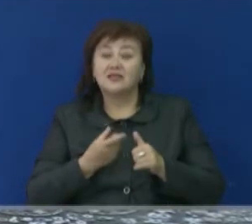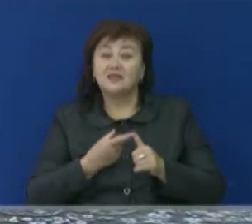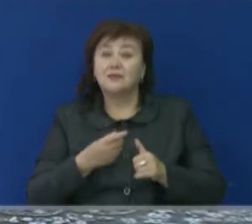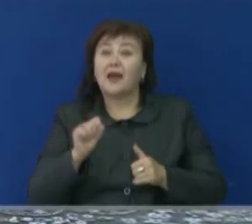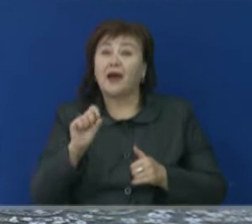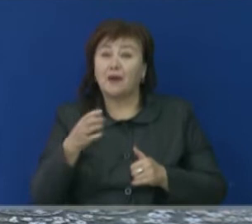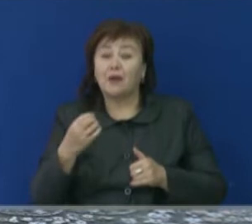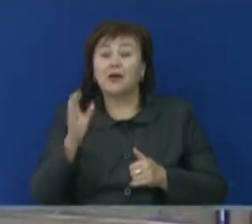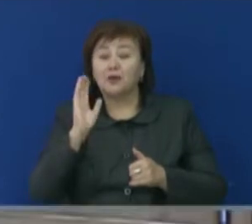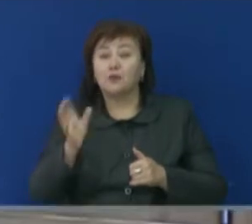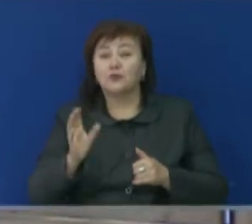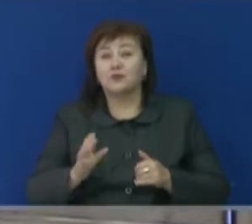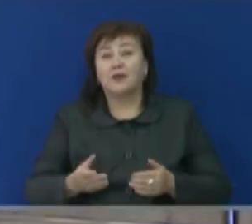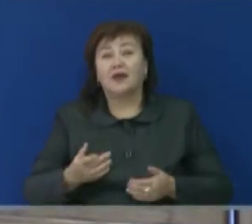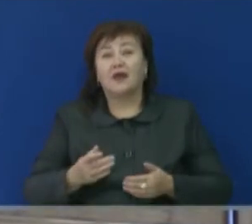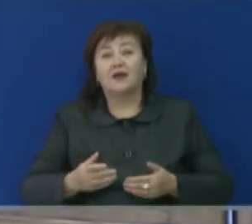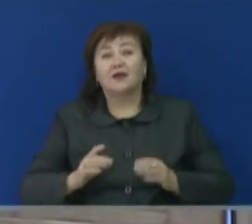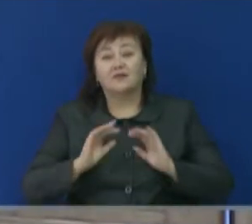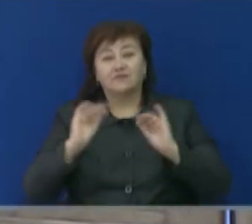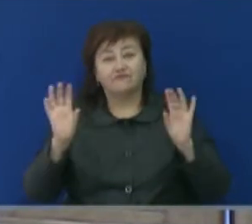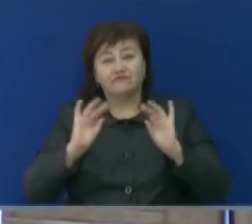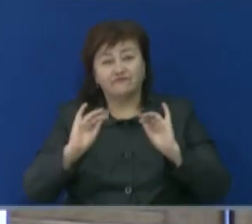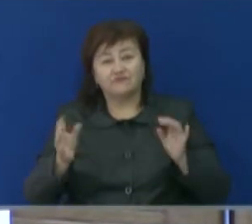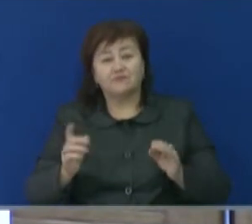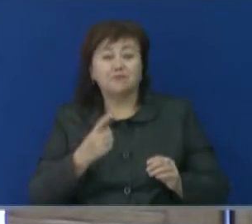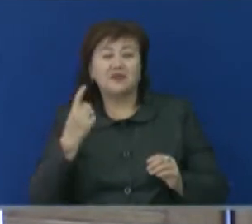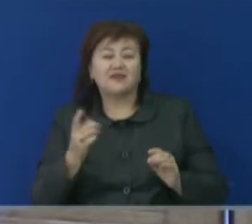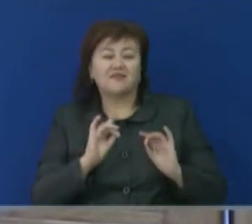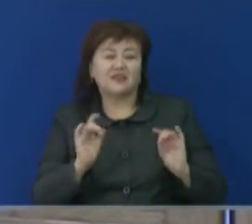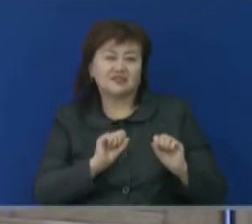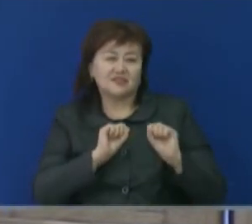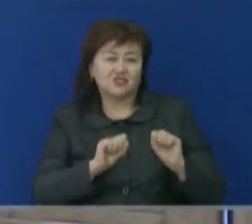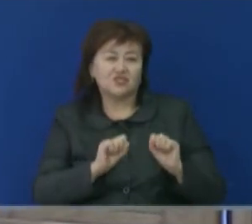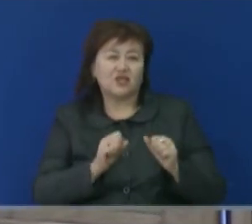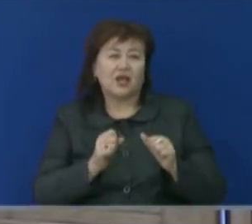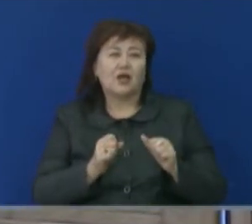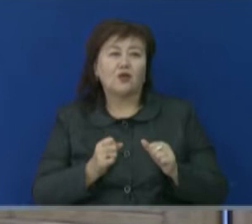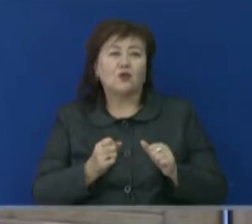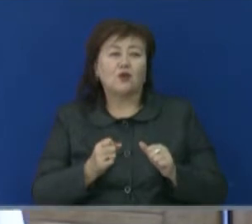туын көтеруге арқашан дайынбыз. Бірінші рет Абай облысының намысын қорғап отырмын. Бұл мен үшін